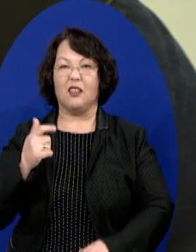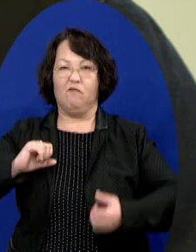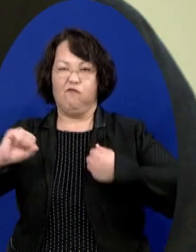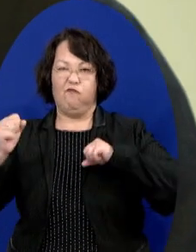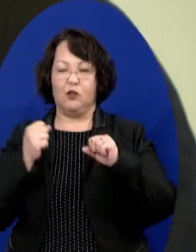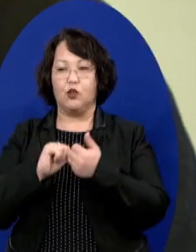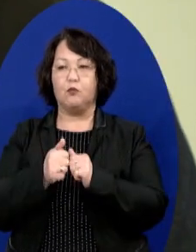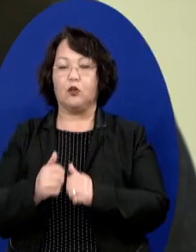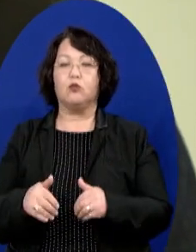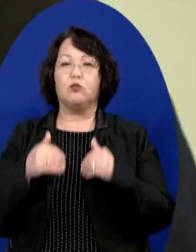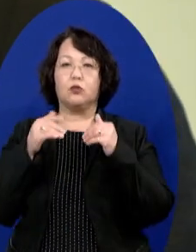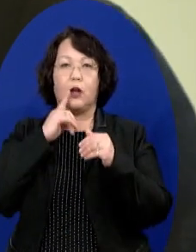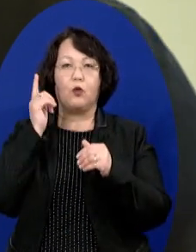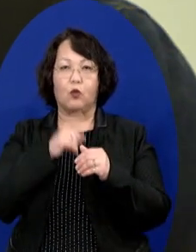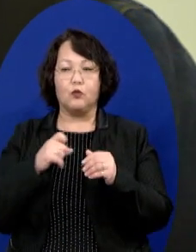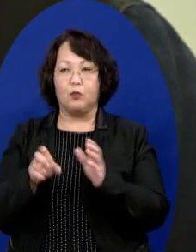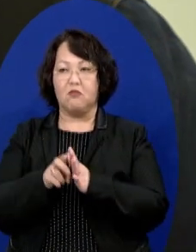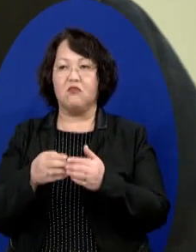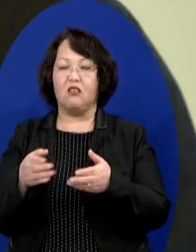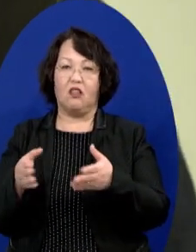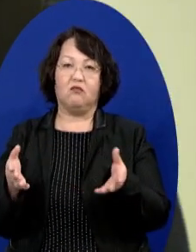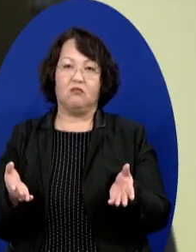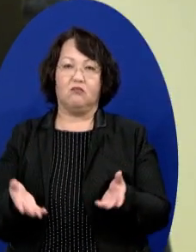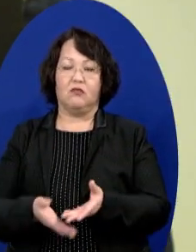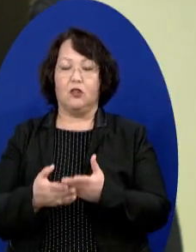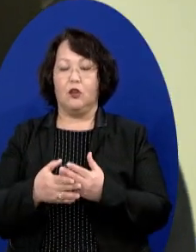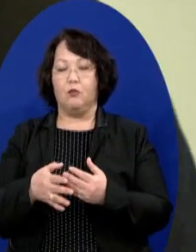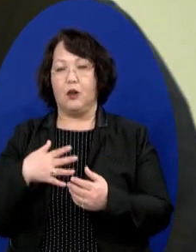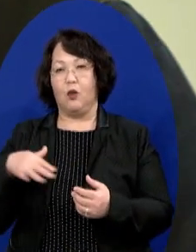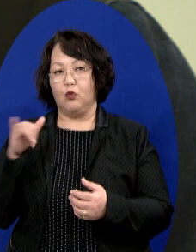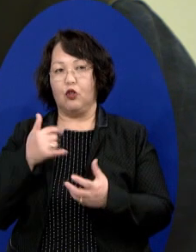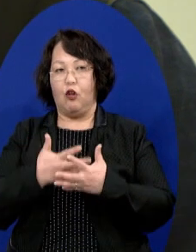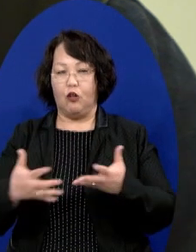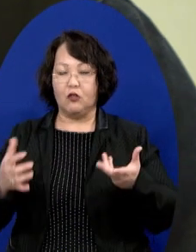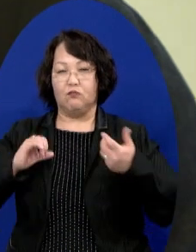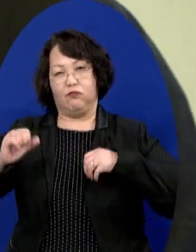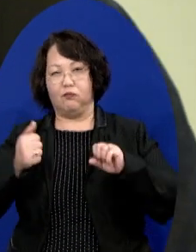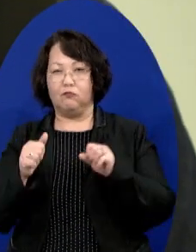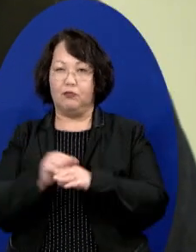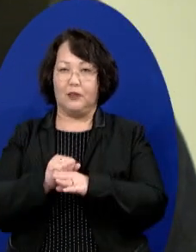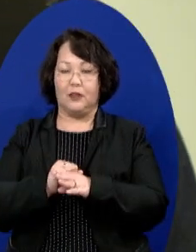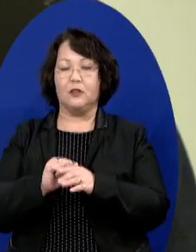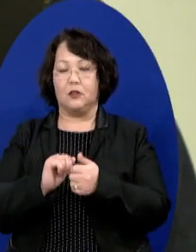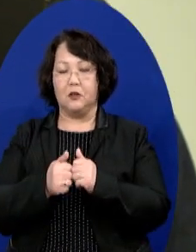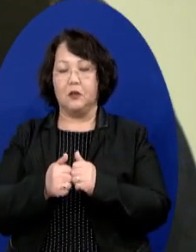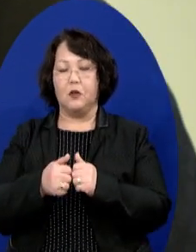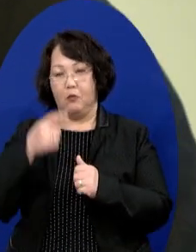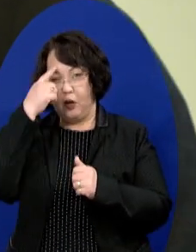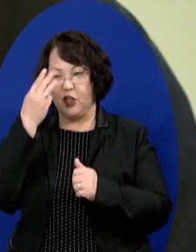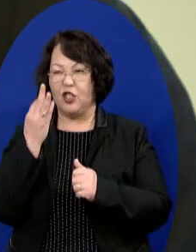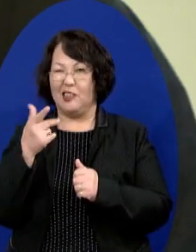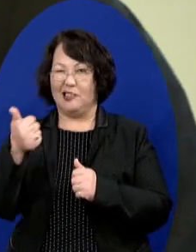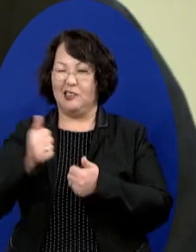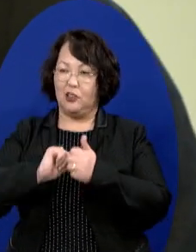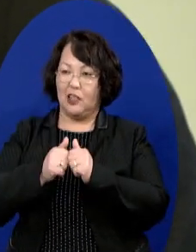давуу талтай тэмцээн болно. Энэ тэмцээнд манай улсын олон шилдэг тамирчид оролцохоор бэлтгэл сургуультай эхлүүлэт байгаас гадна Монголын шилдэг тамирчидтай